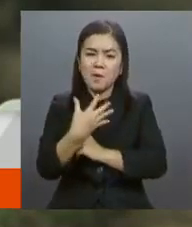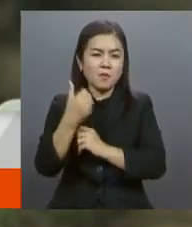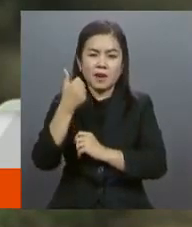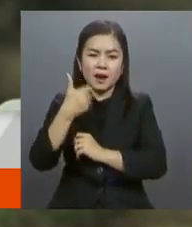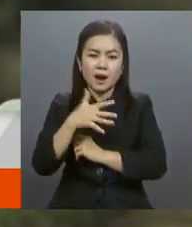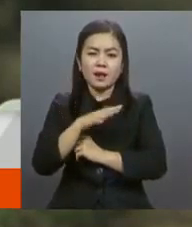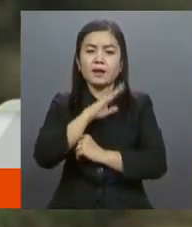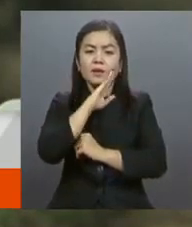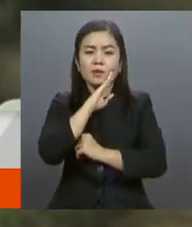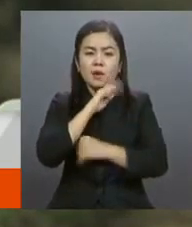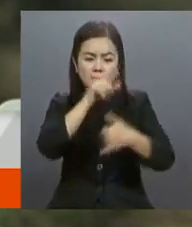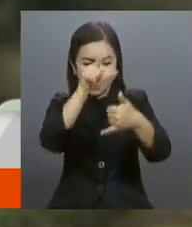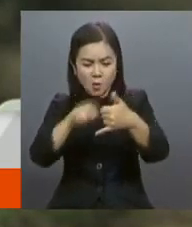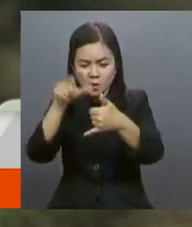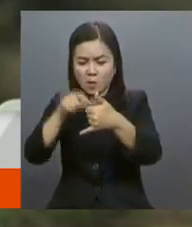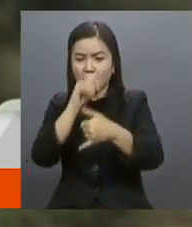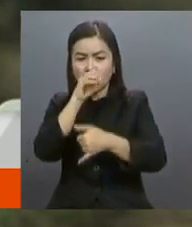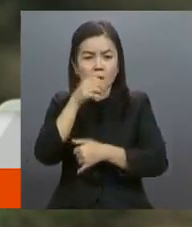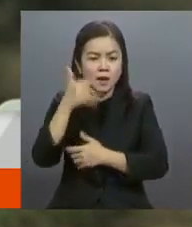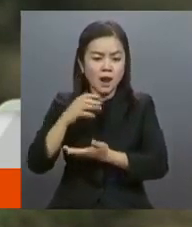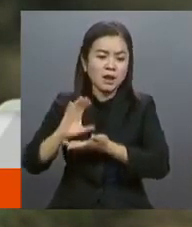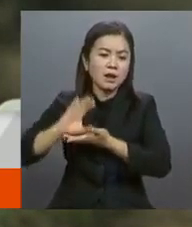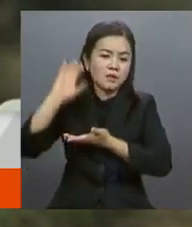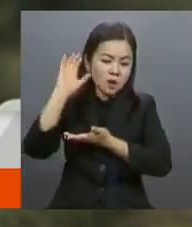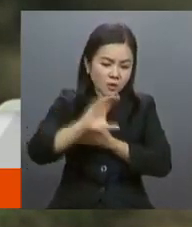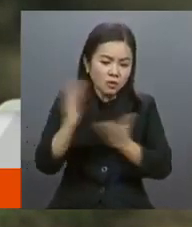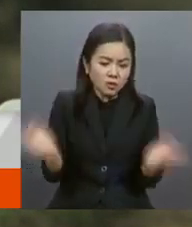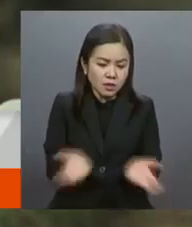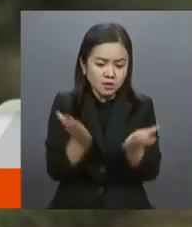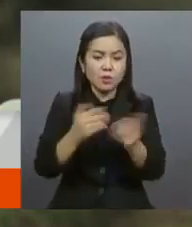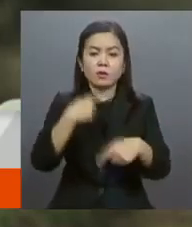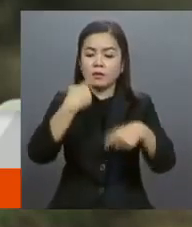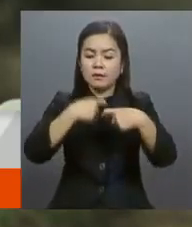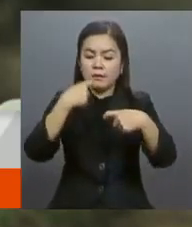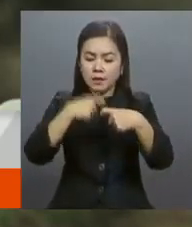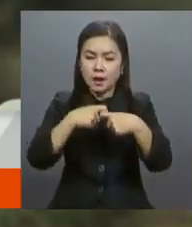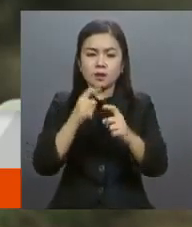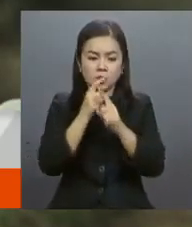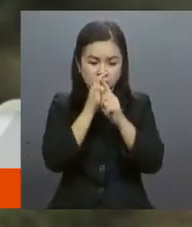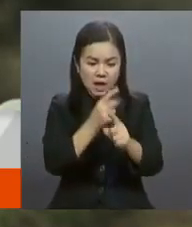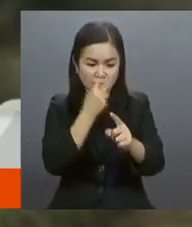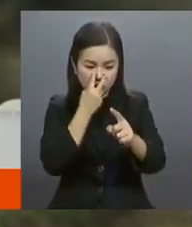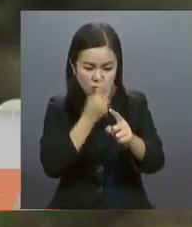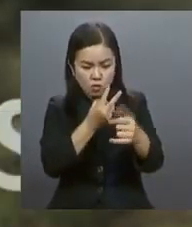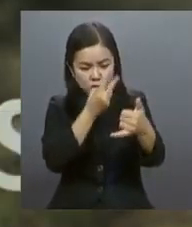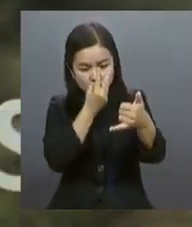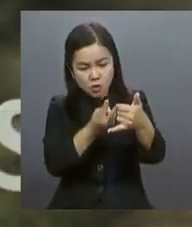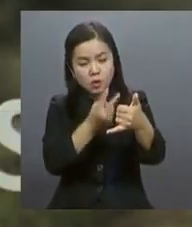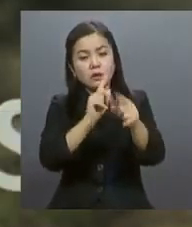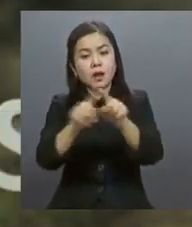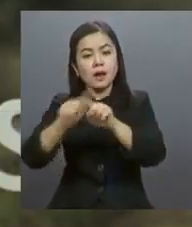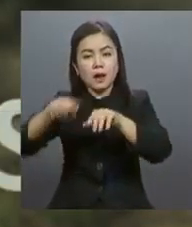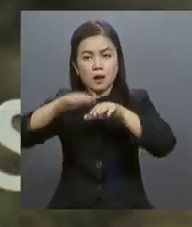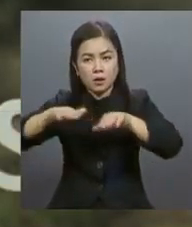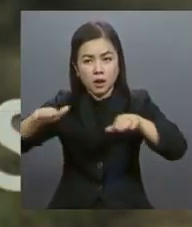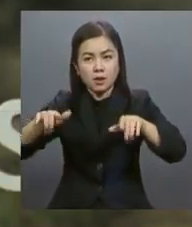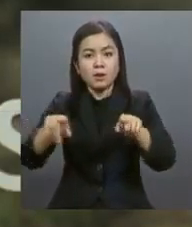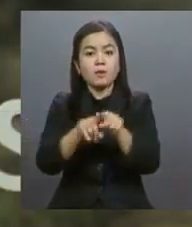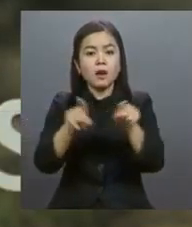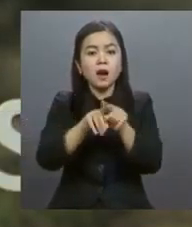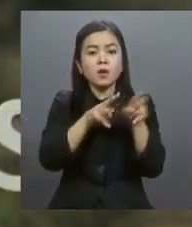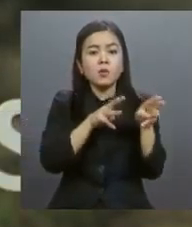พอเราไม่สามารถที่จะระบุตัวได้เนี่ยความช่วยเหลือก็จะไปไม่ถึงเราจำเป็นที่จะต้องมีการติดตามเด็กด้วยนะคะเพราะว่าเด็กบางครั้งเนี่ยเราสามารถดึงเข